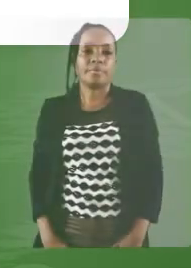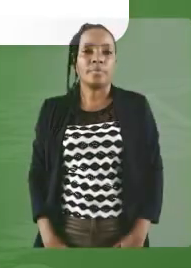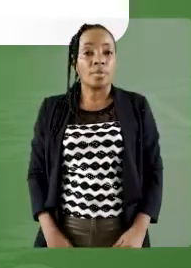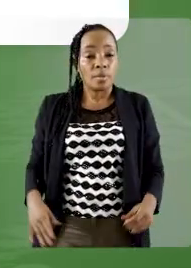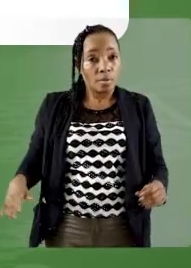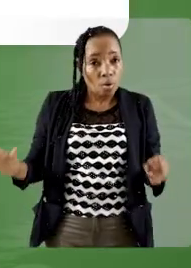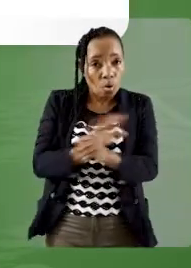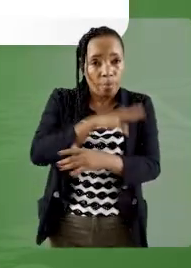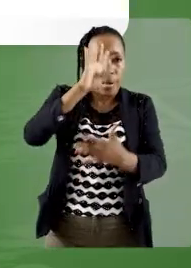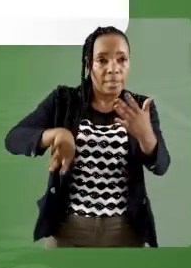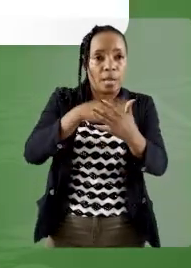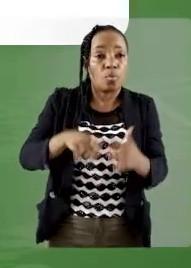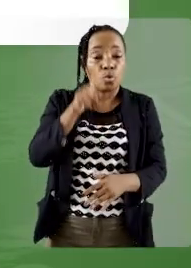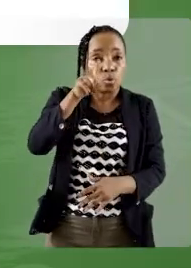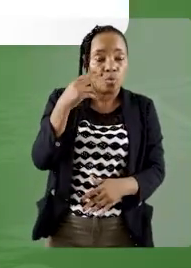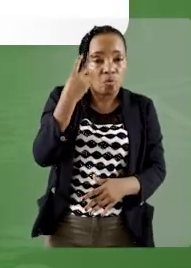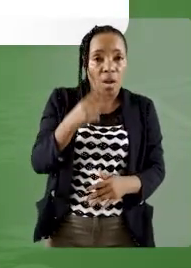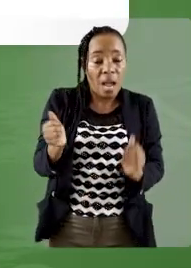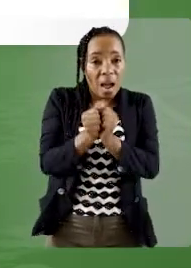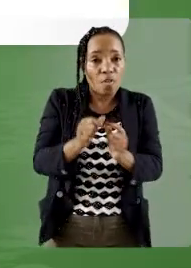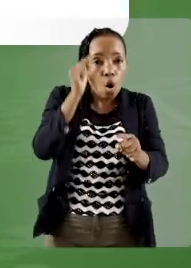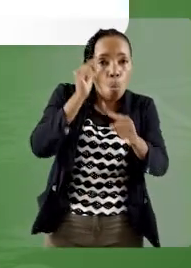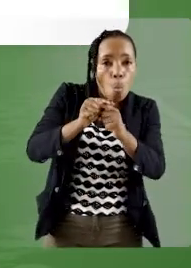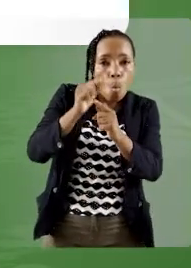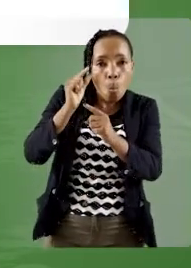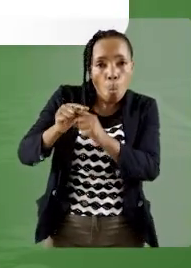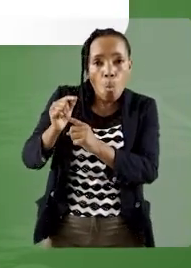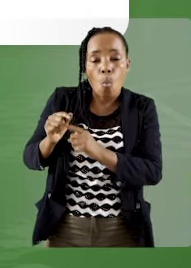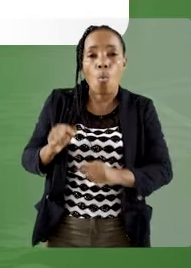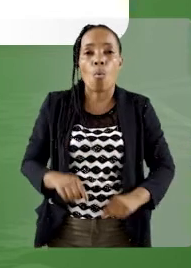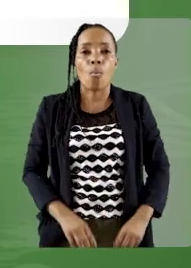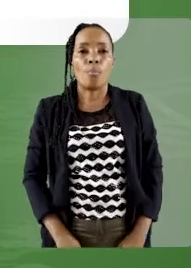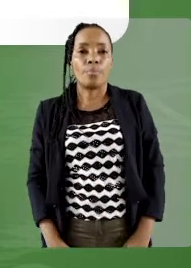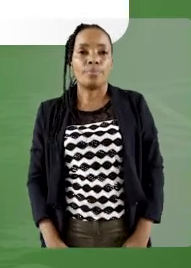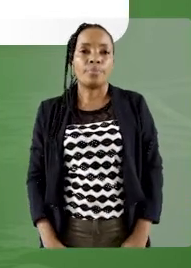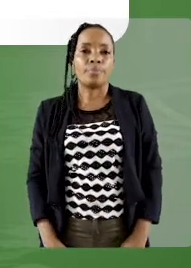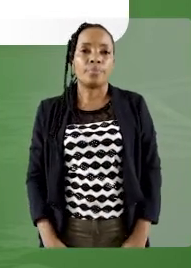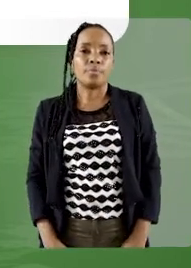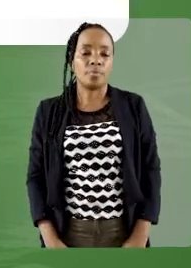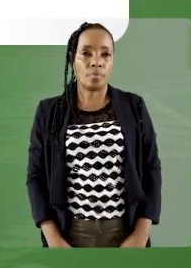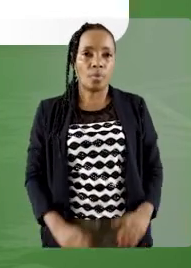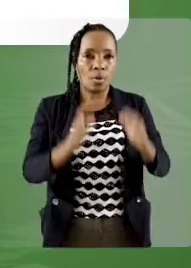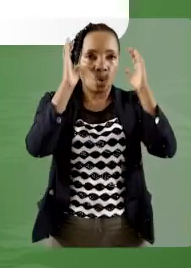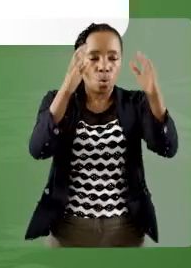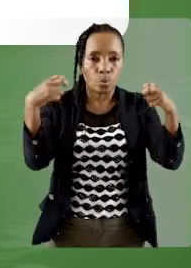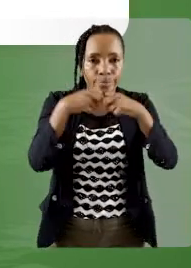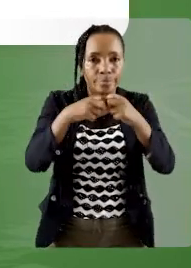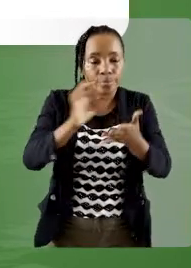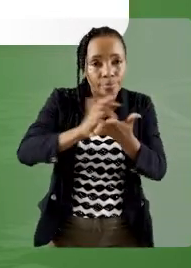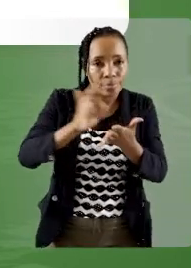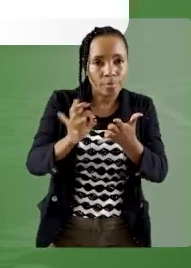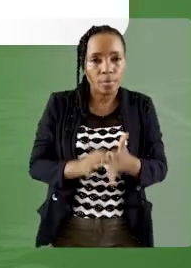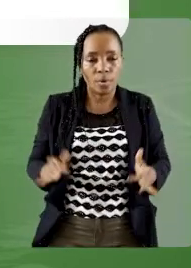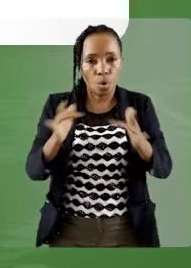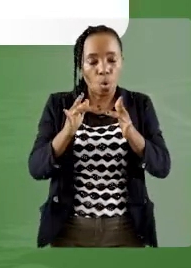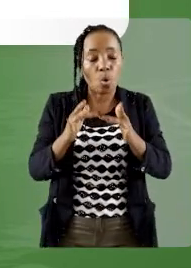Complète le tableau ci-dessous à l'aide des éléments de réponse suivants. Le compteur. Connecte